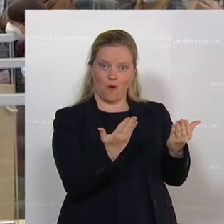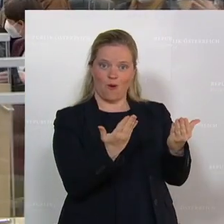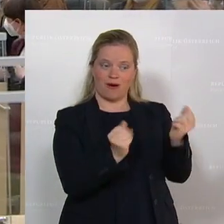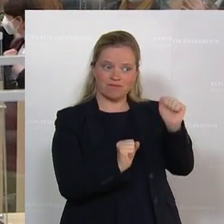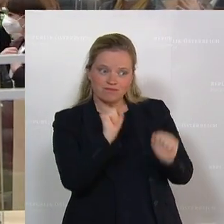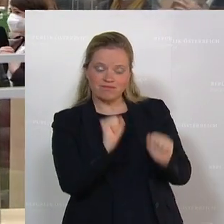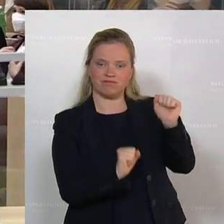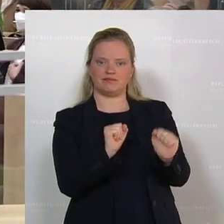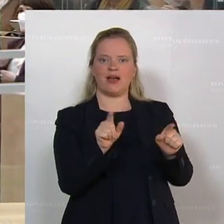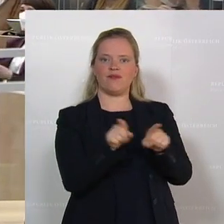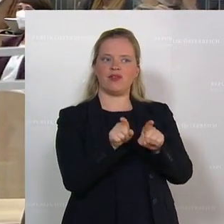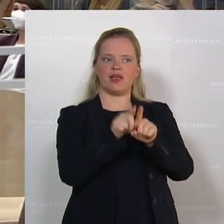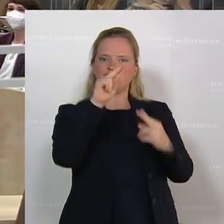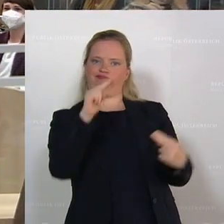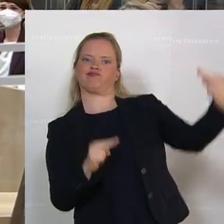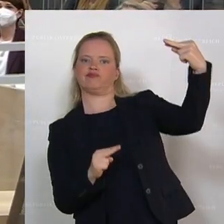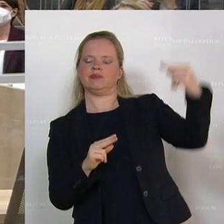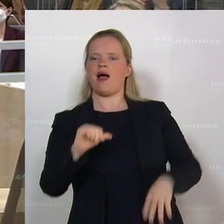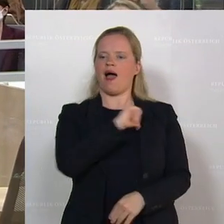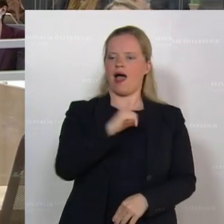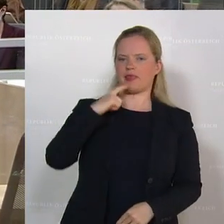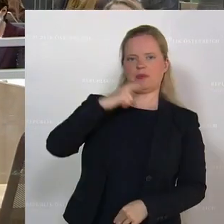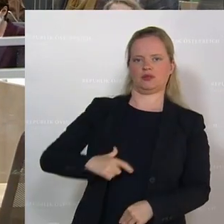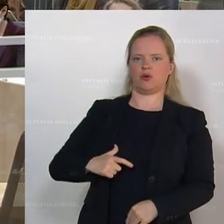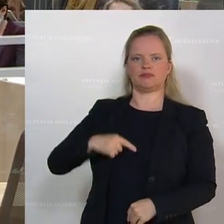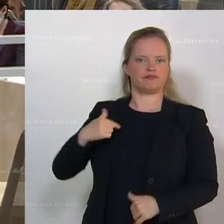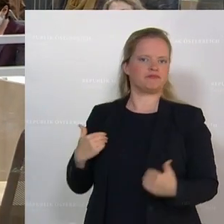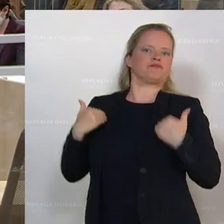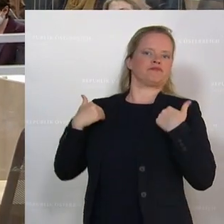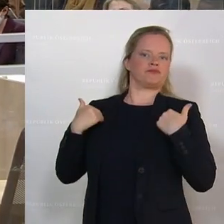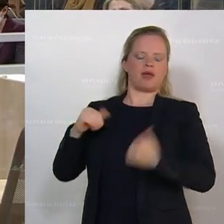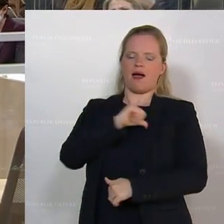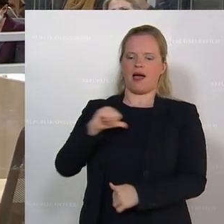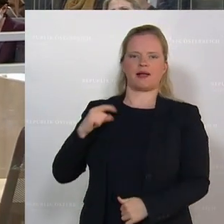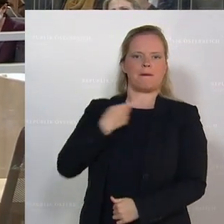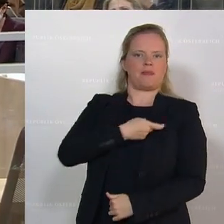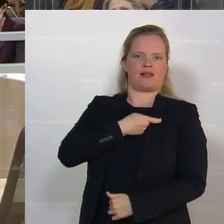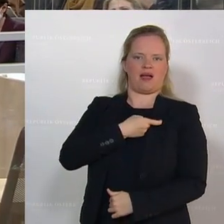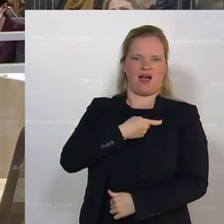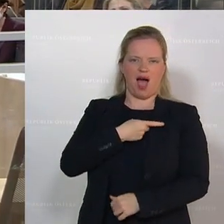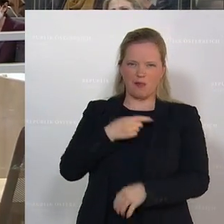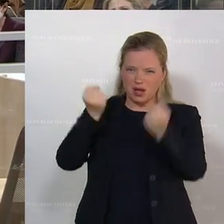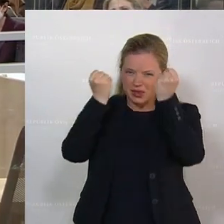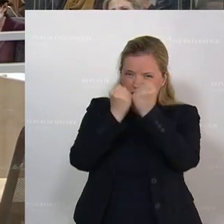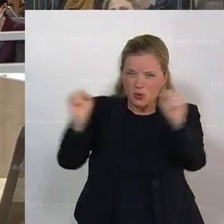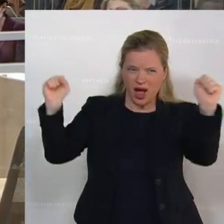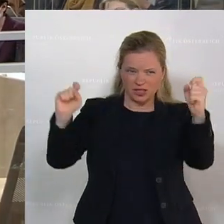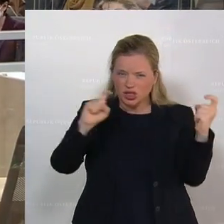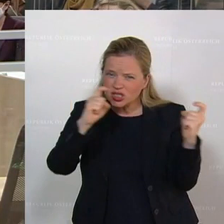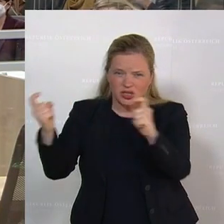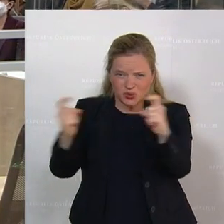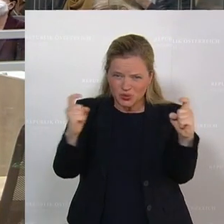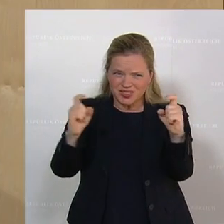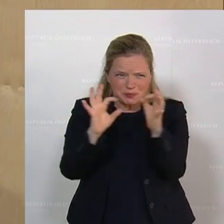Eine Art und Weise der Selbsterhöhung der eigenen Person, der eigenen Partei, die nichts mehr mit demokratischem Diskurs zu tun